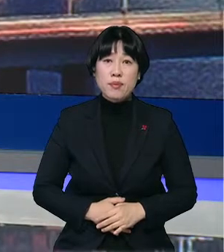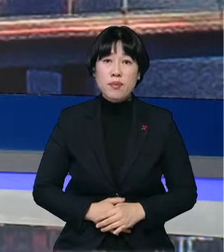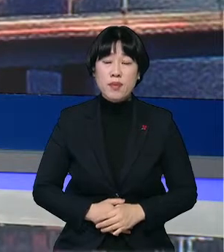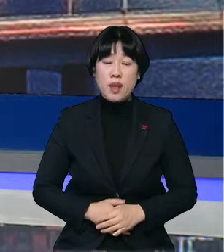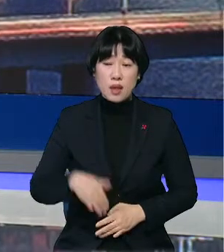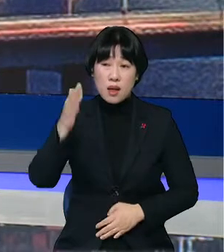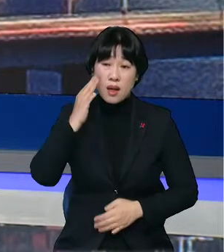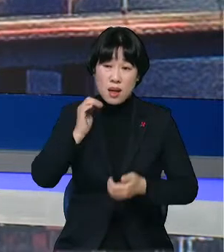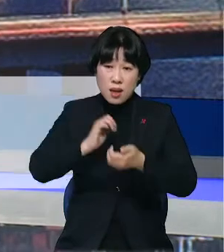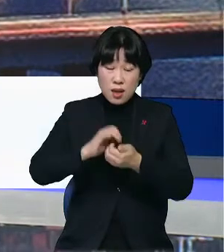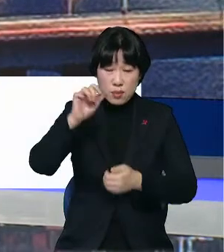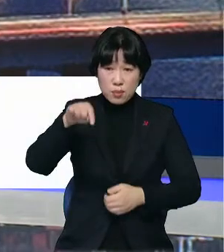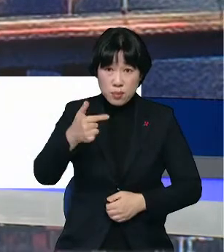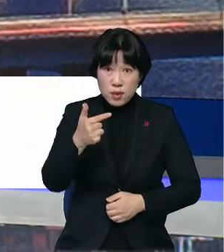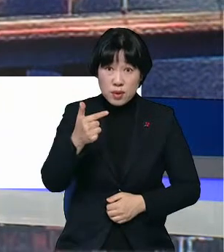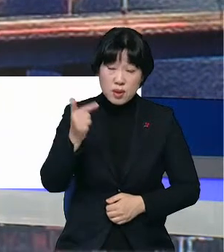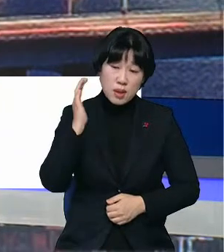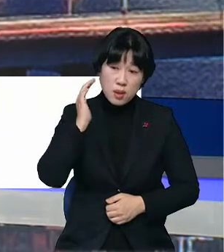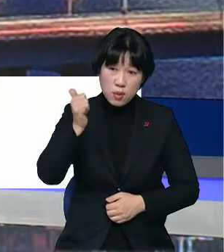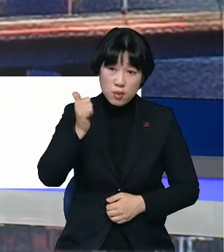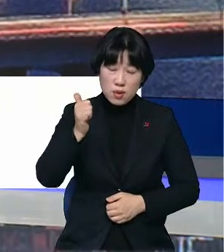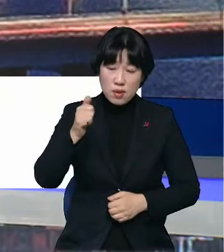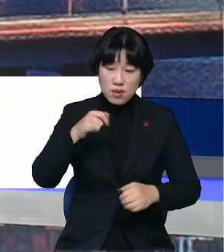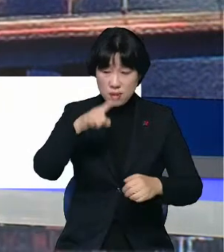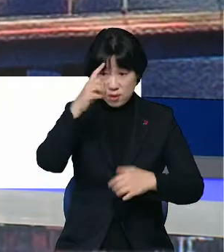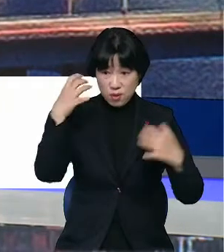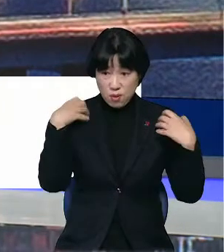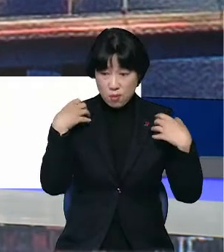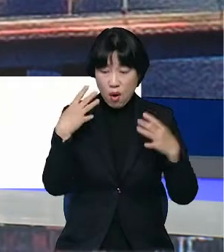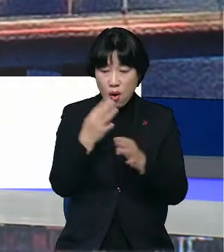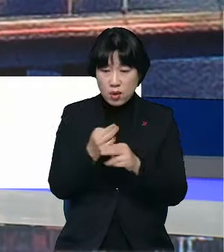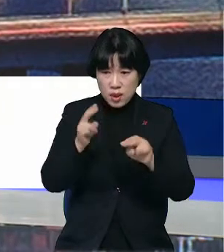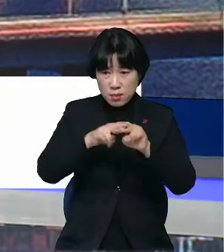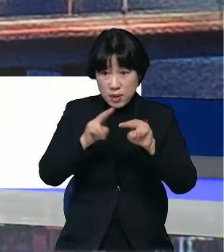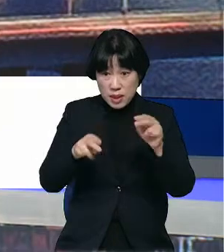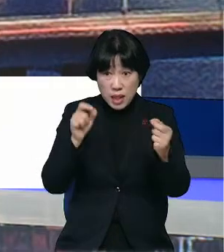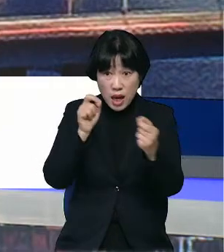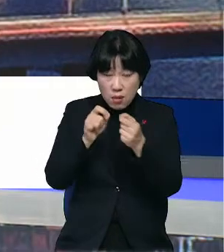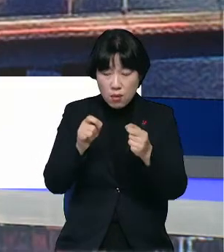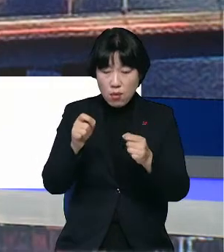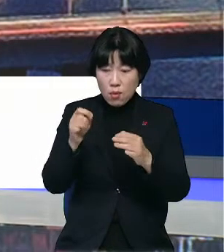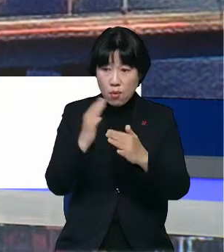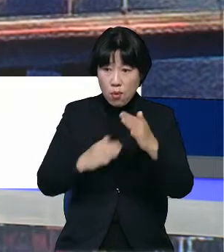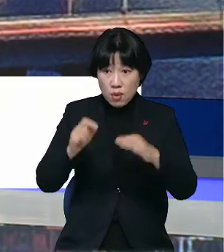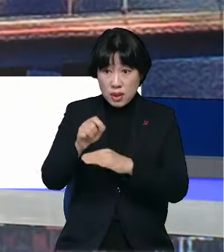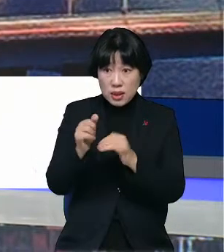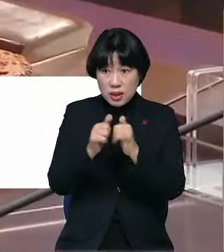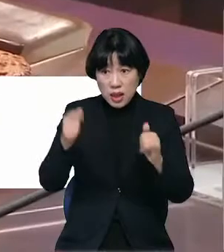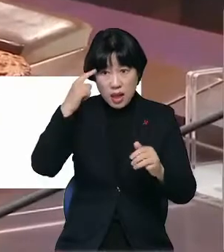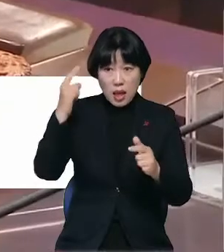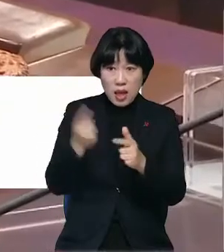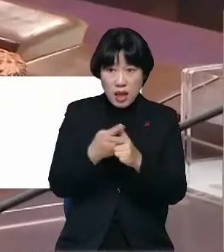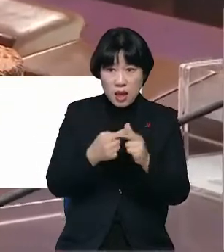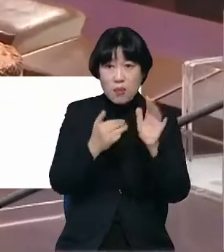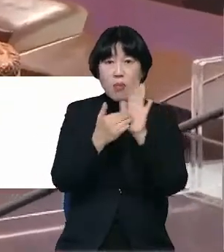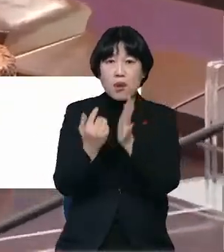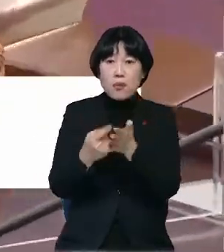청와대가 문재인 정부 인기 말 공직 기강 해이를 막기 위한 집중 감찰에 들어갑니다